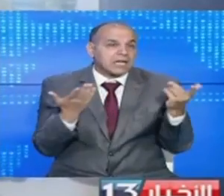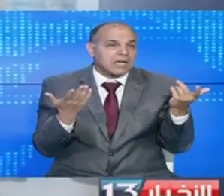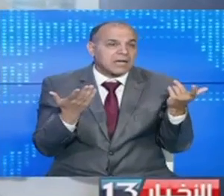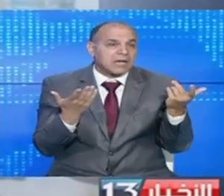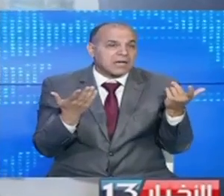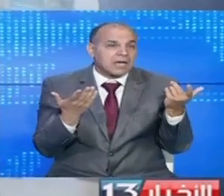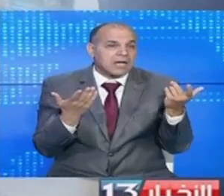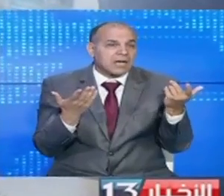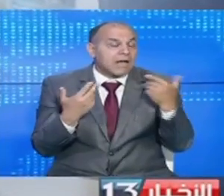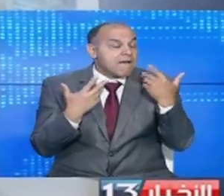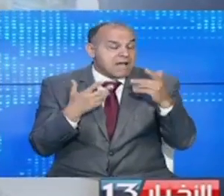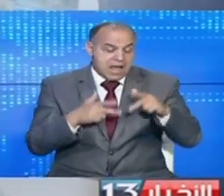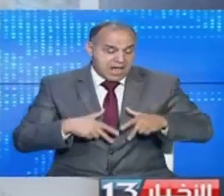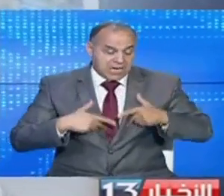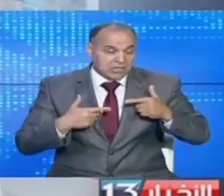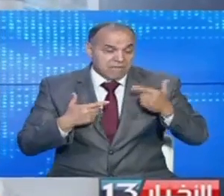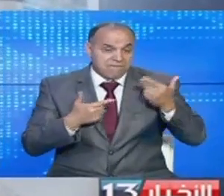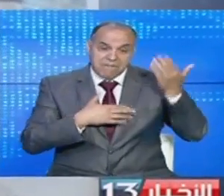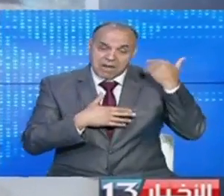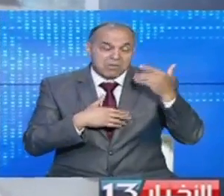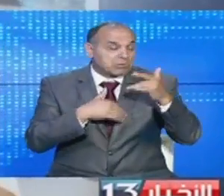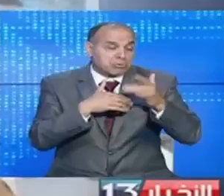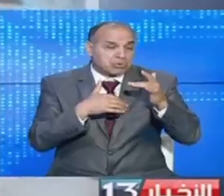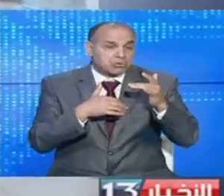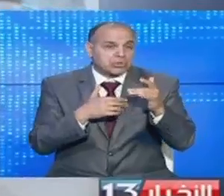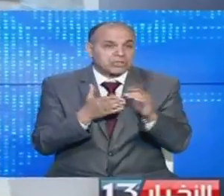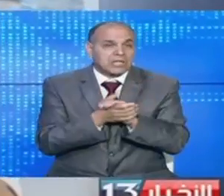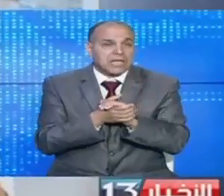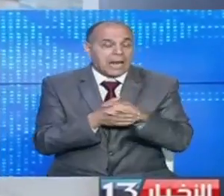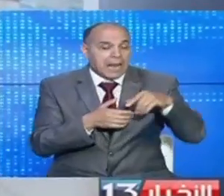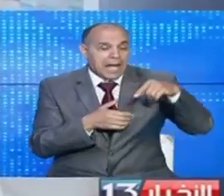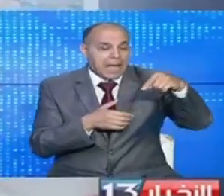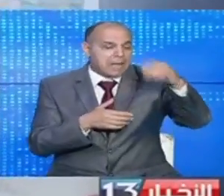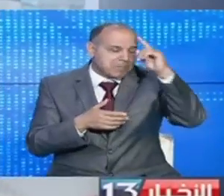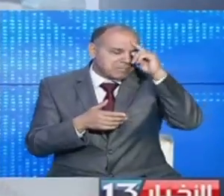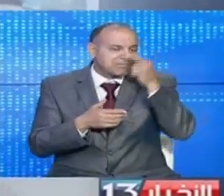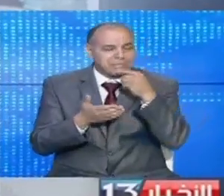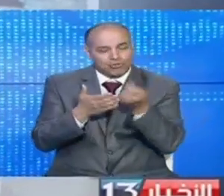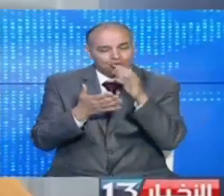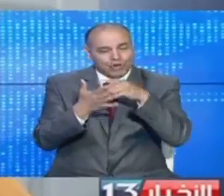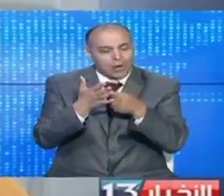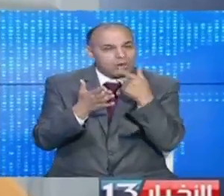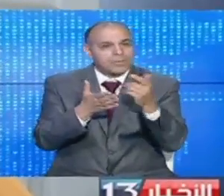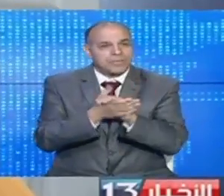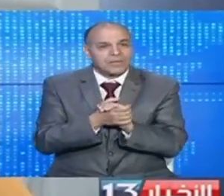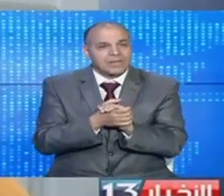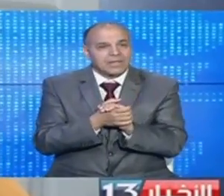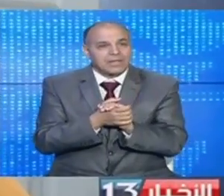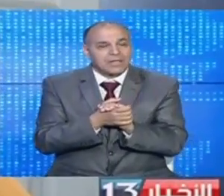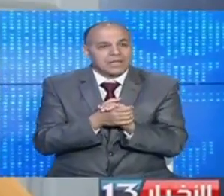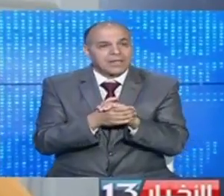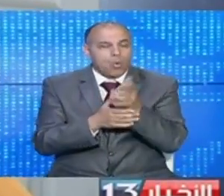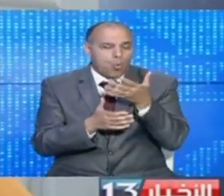المرء يهوى أن يعيش وطول عيش قد يضره، فتخونه الأيام حتى ما يرى شيء يسر. ولادي ما مش